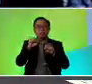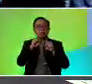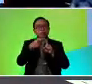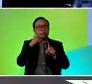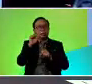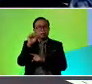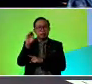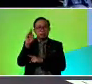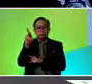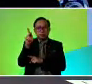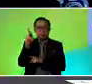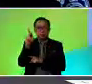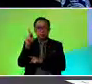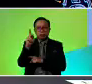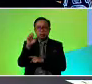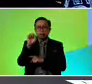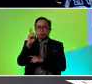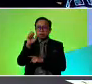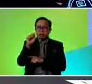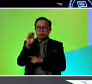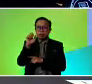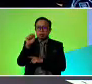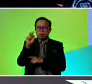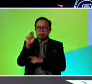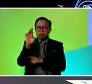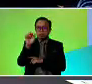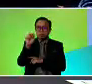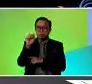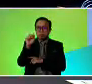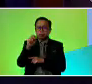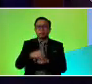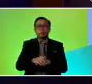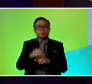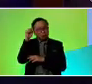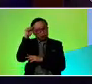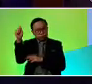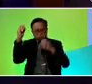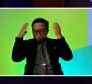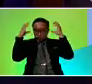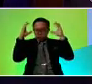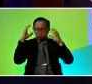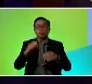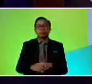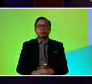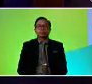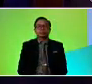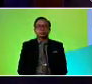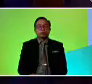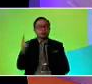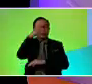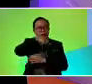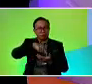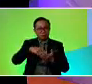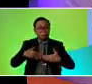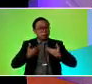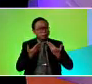seso4 Kota dan masyarakat Assalamualaikum apa kabar Baik ah Oke ah hari ini di channel